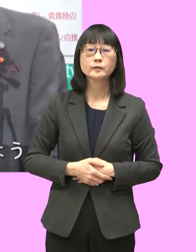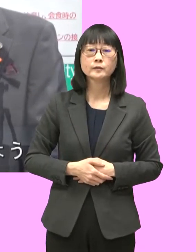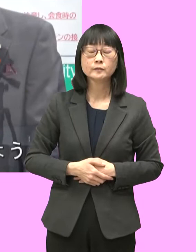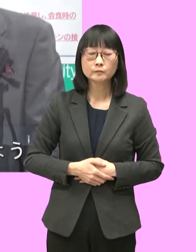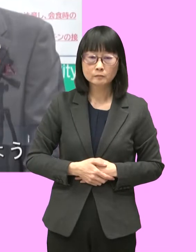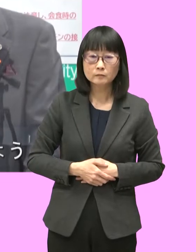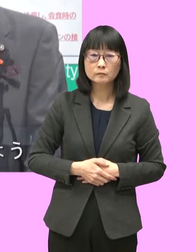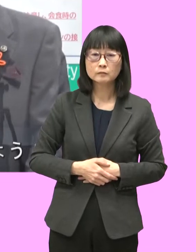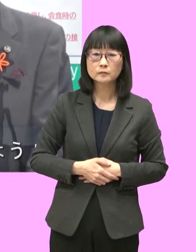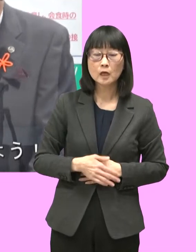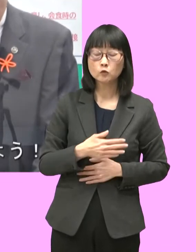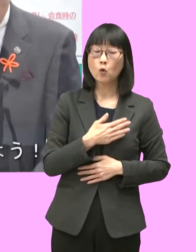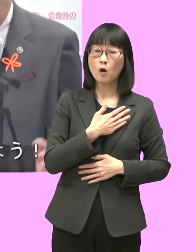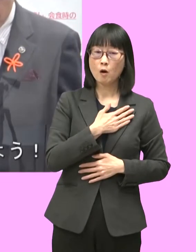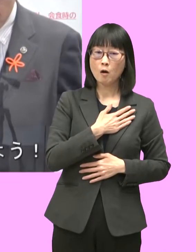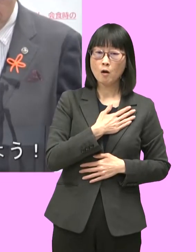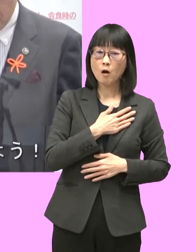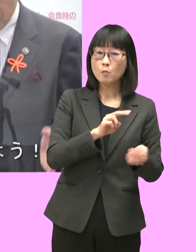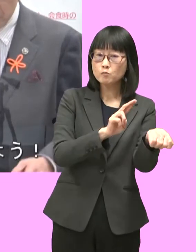局での